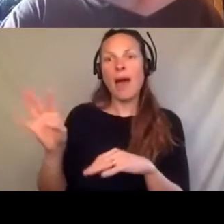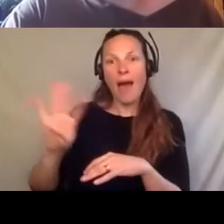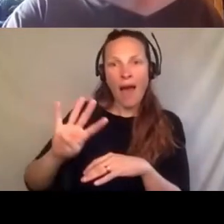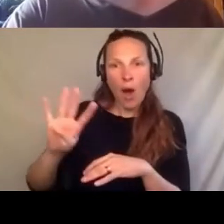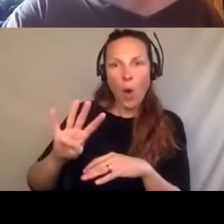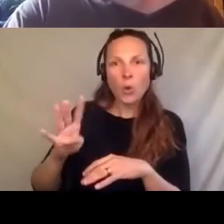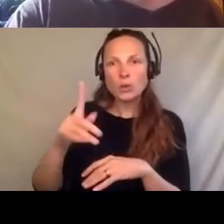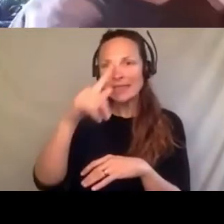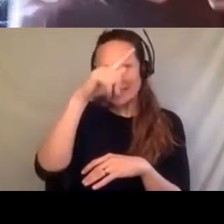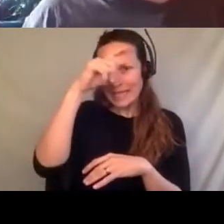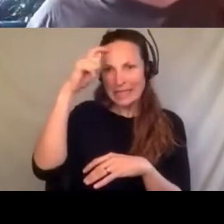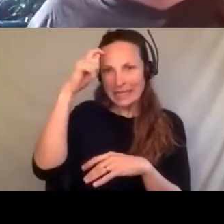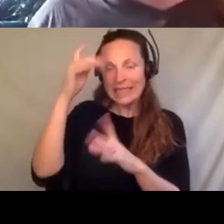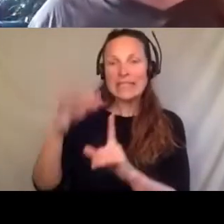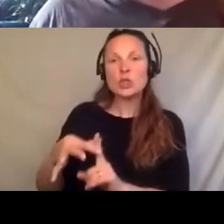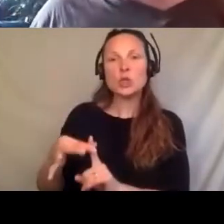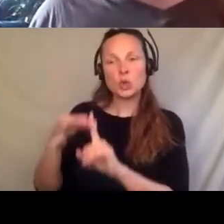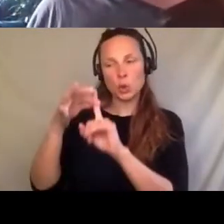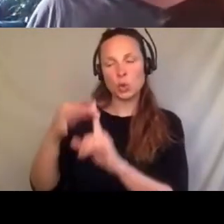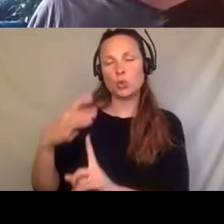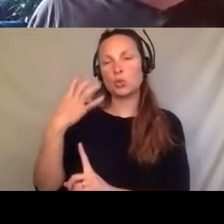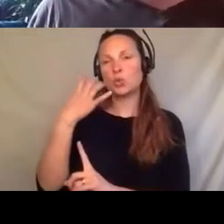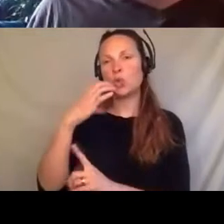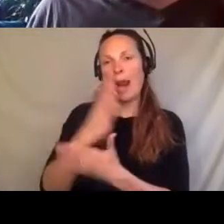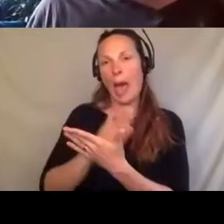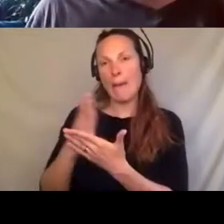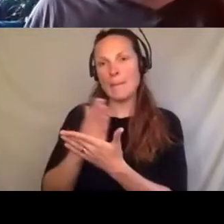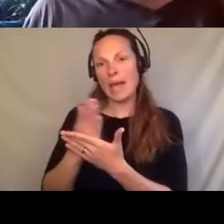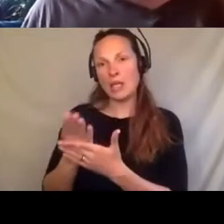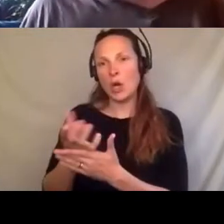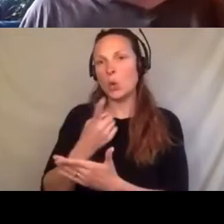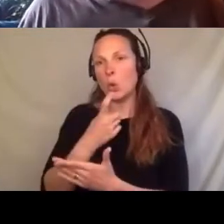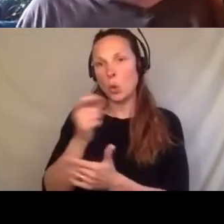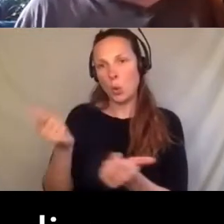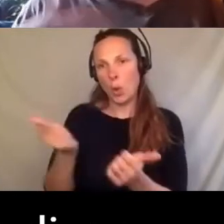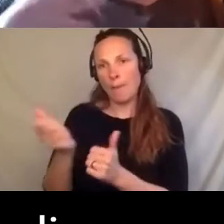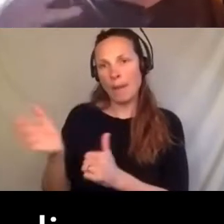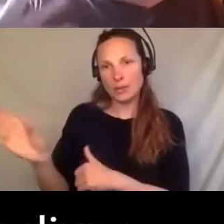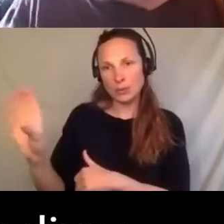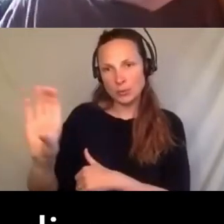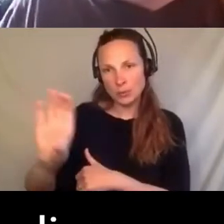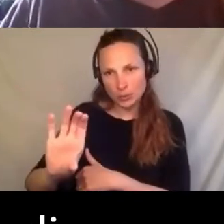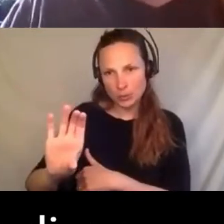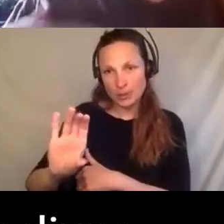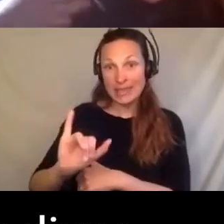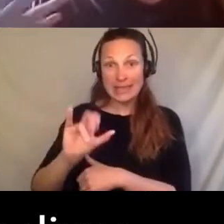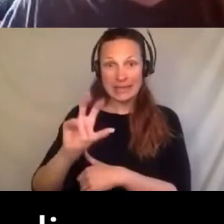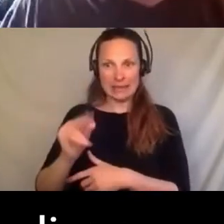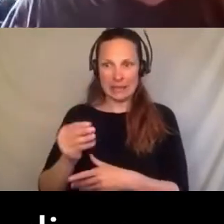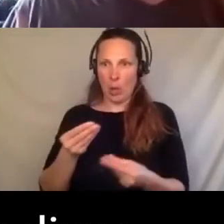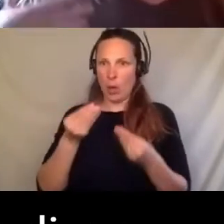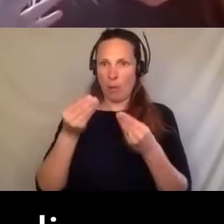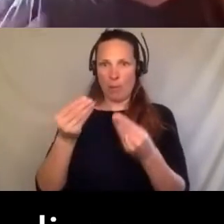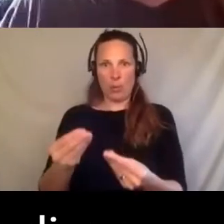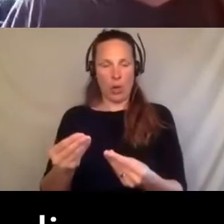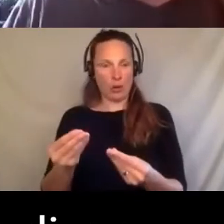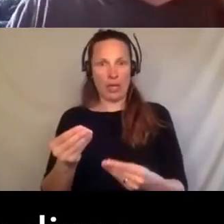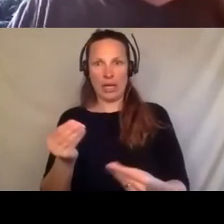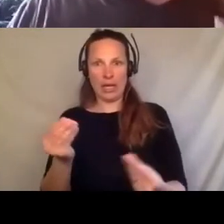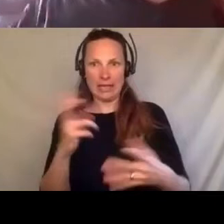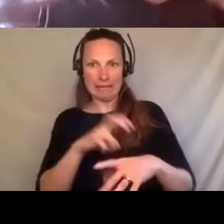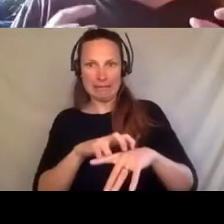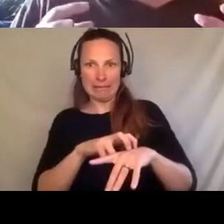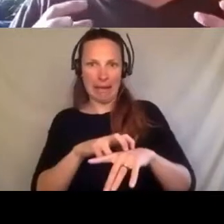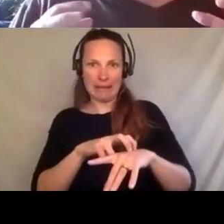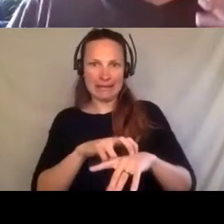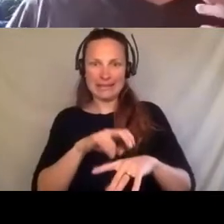été, surtout durant les grandes chaleurs. Le manque d'eau pourrait la stresser. Donc, c'est pour ça que je dis que c'est une diva, elle est capricieuse.